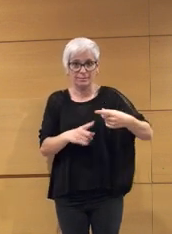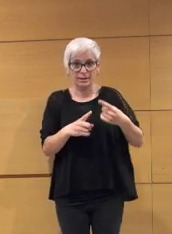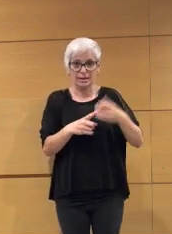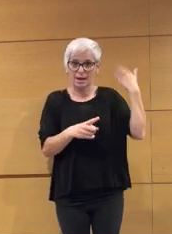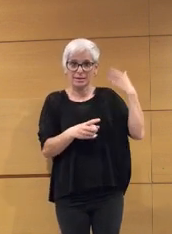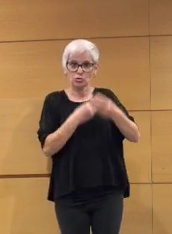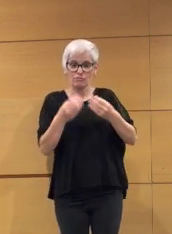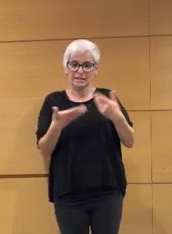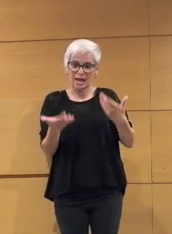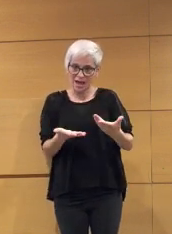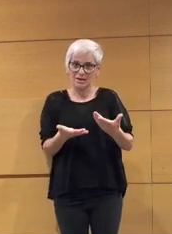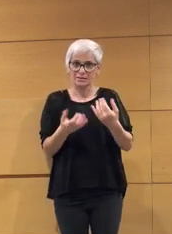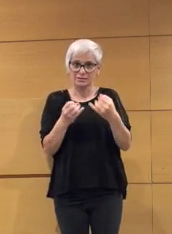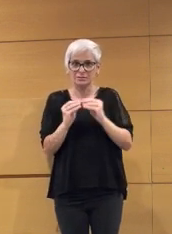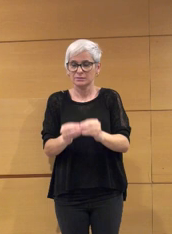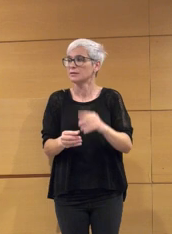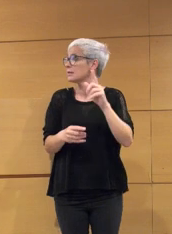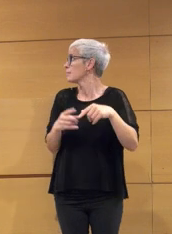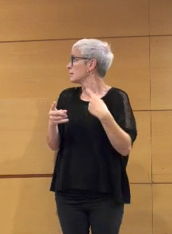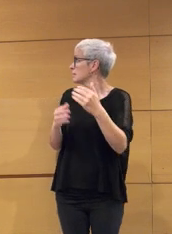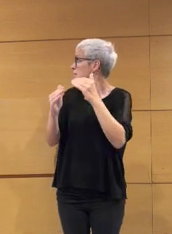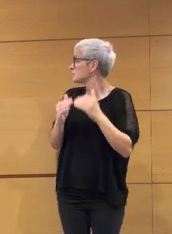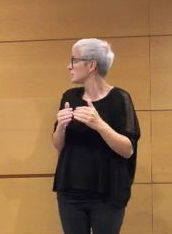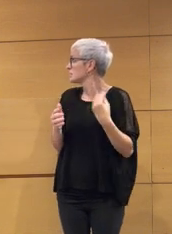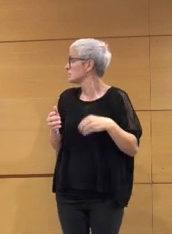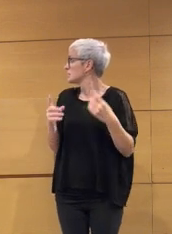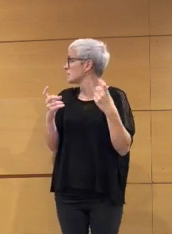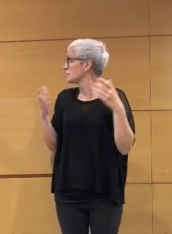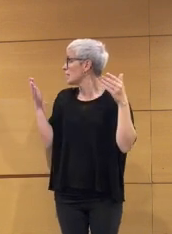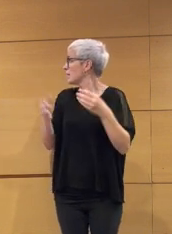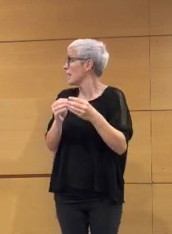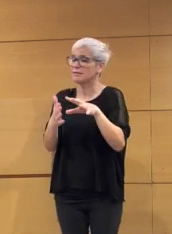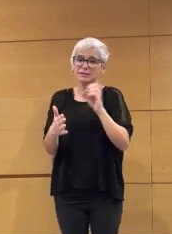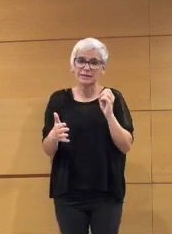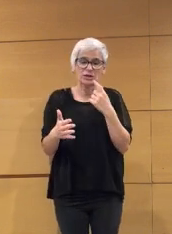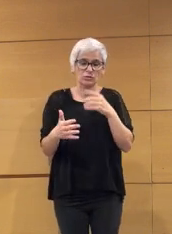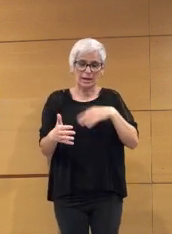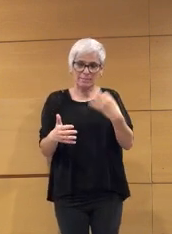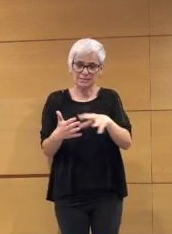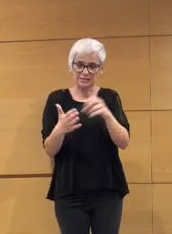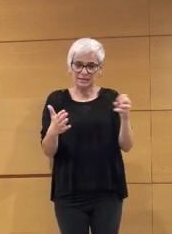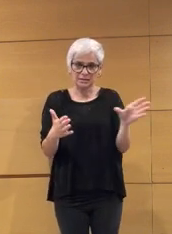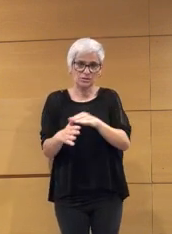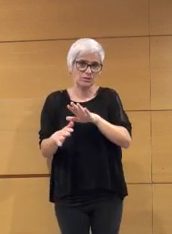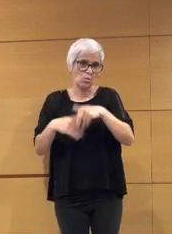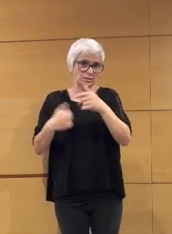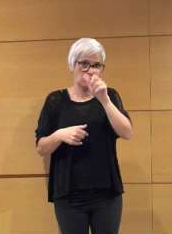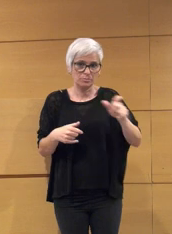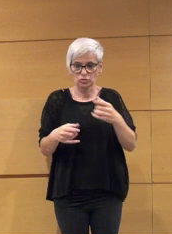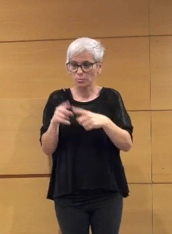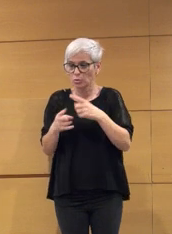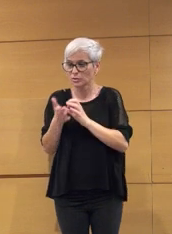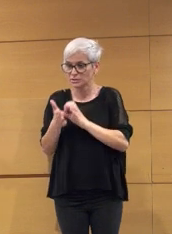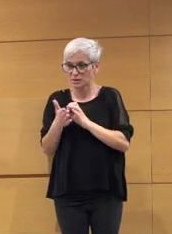La informació ha de ser fàcil d'entendre, no?, sobretot a nivell d'instruccions i funcionalitats que t'ofereix un servei o un producte en